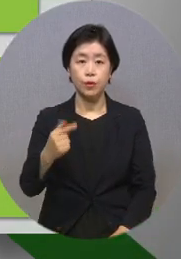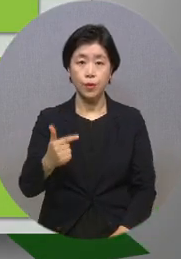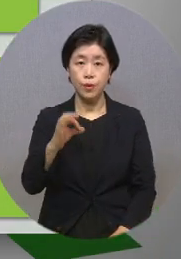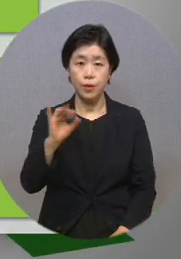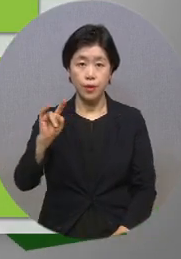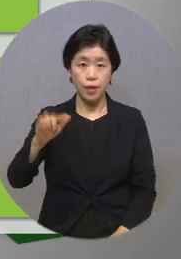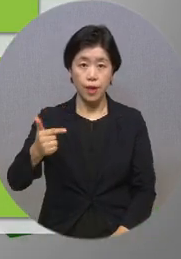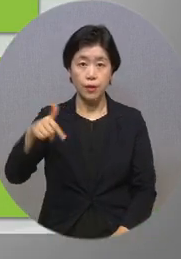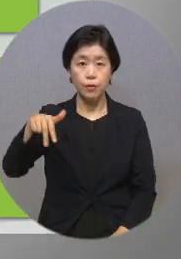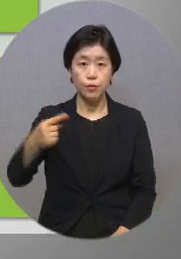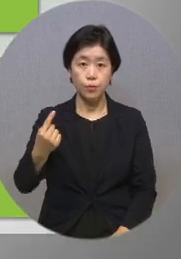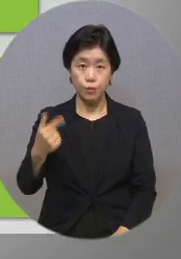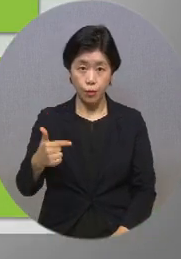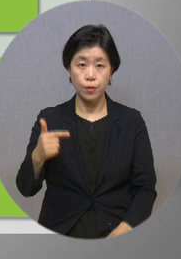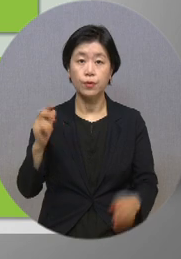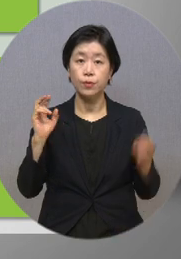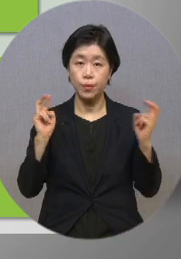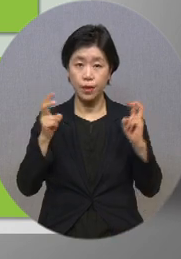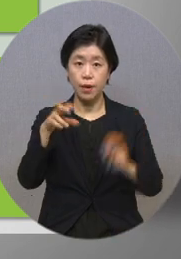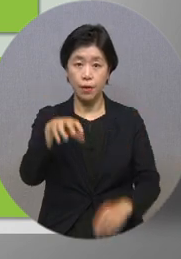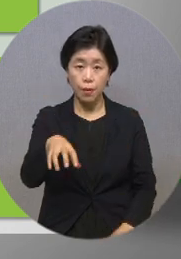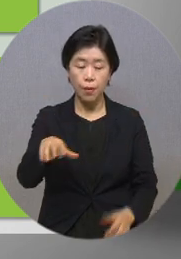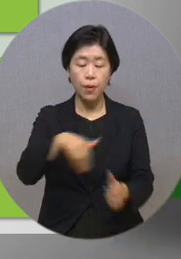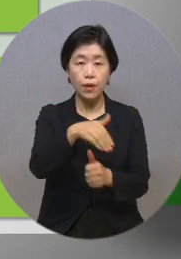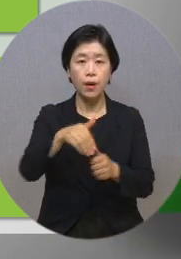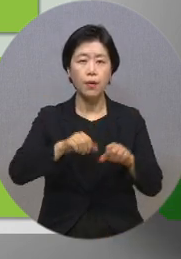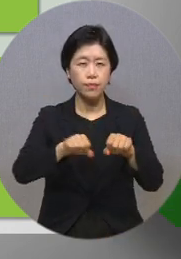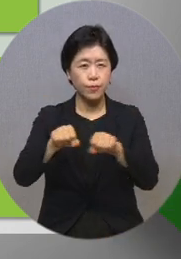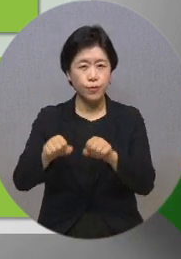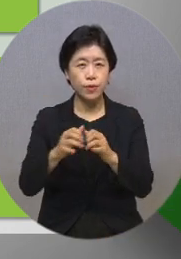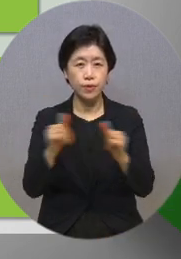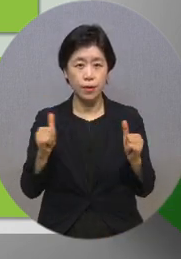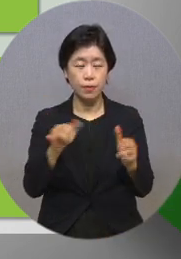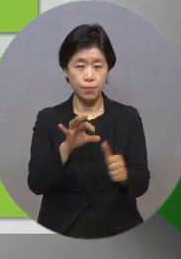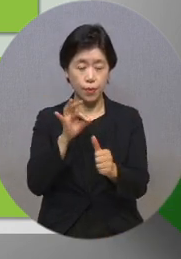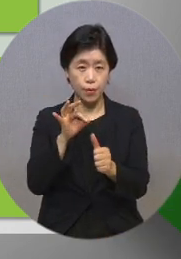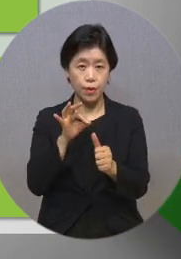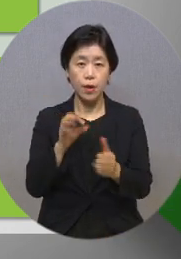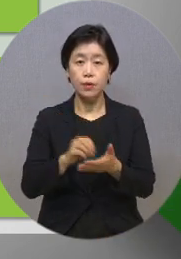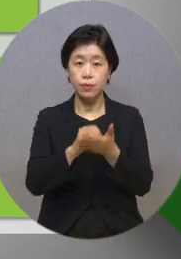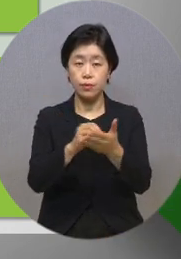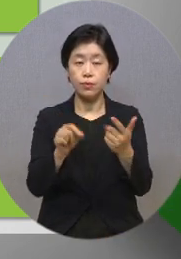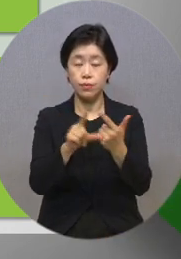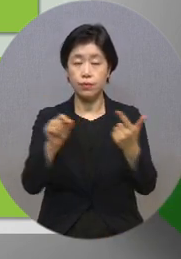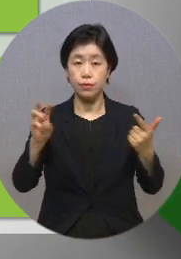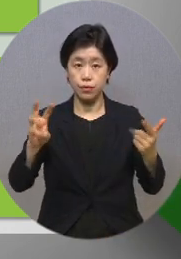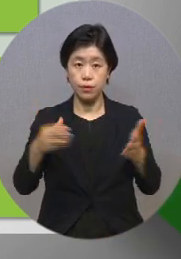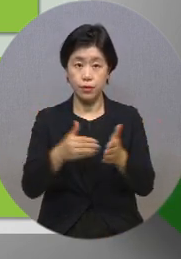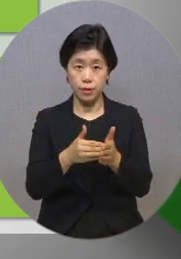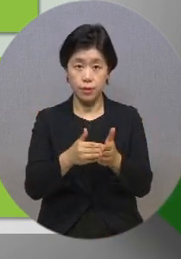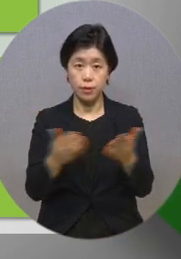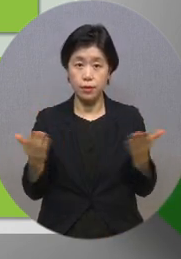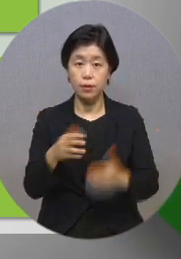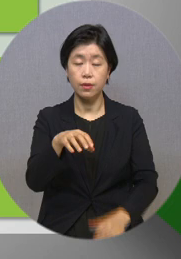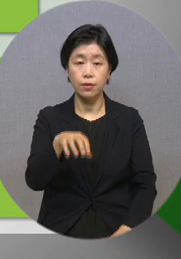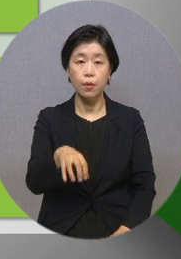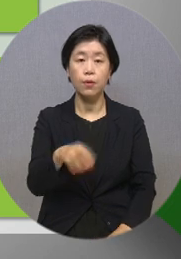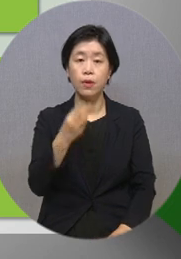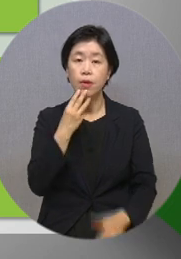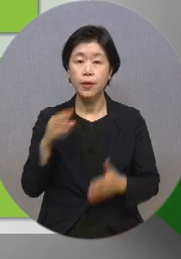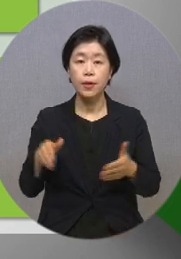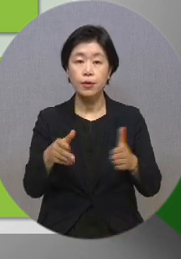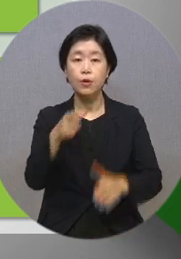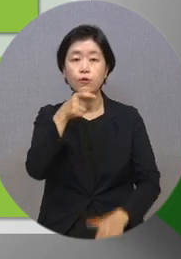주식회사 존앤존에서 환경미화원을 모집합니다. 접수 마감일은 6월 30일까지며 근무지는 경기도